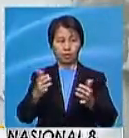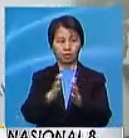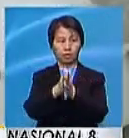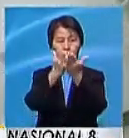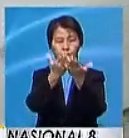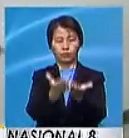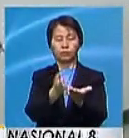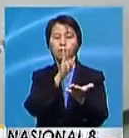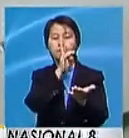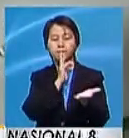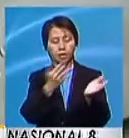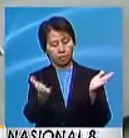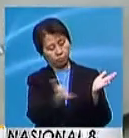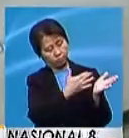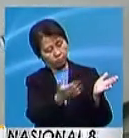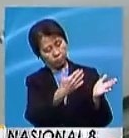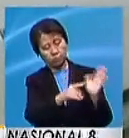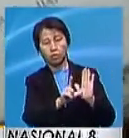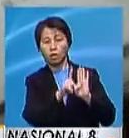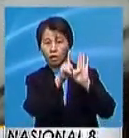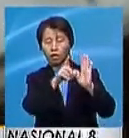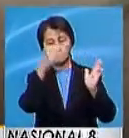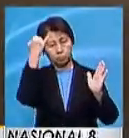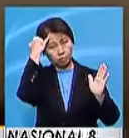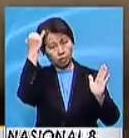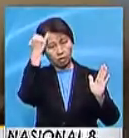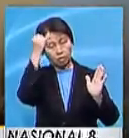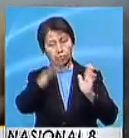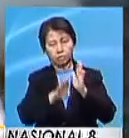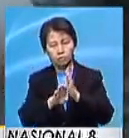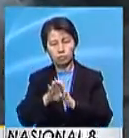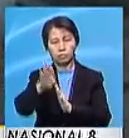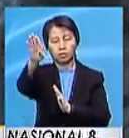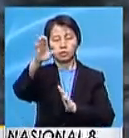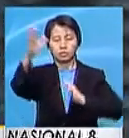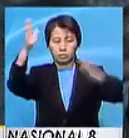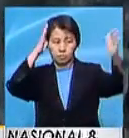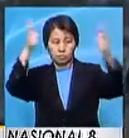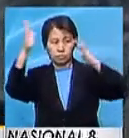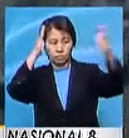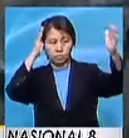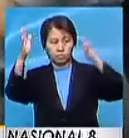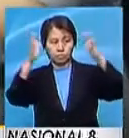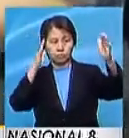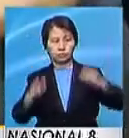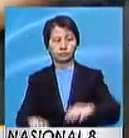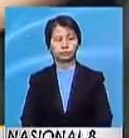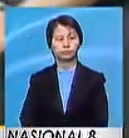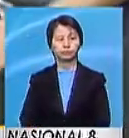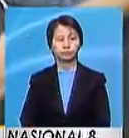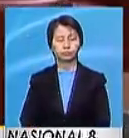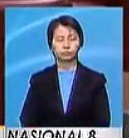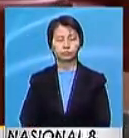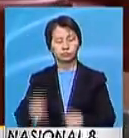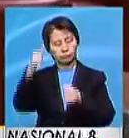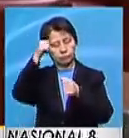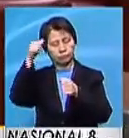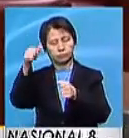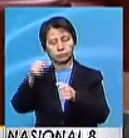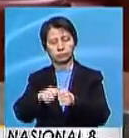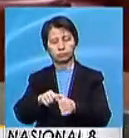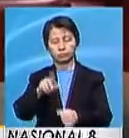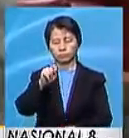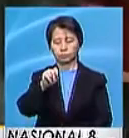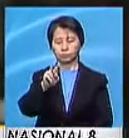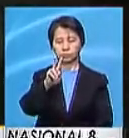ini memberi maksud ataupun lambang kepada idea kepada pembangunan di Malaysia itu sendiri. Sebagai mengenang sumbangan Tun